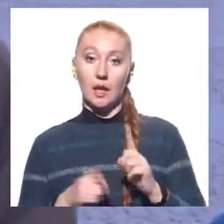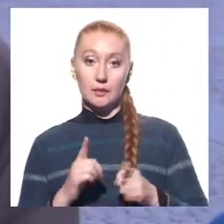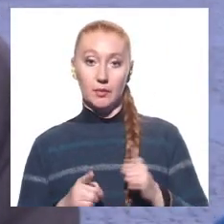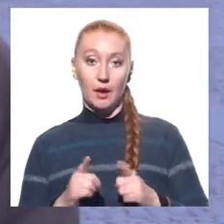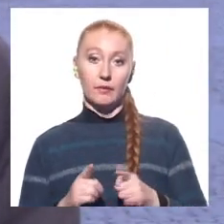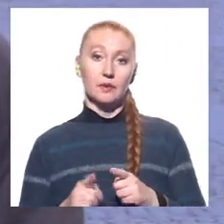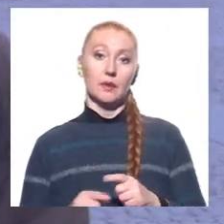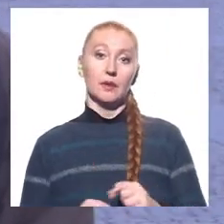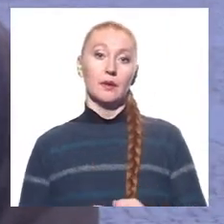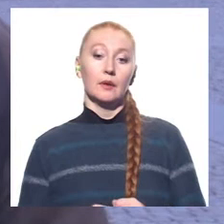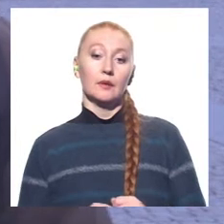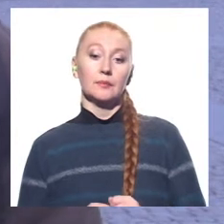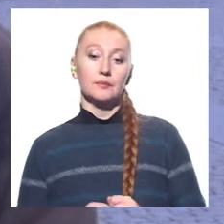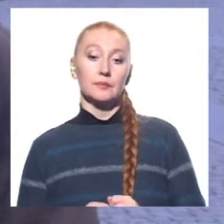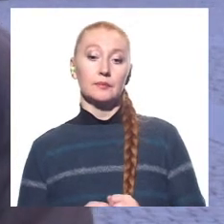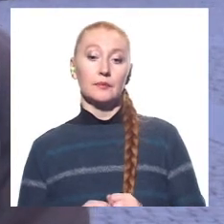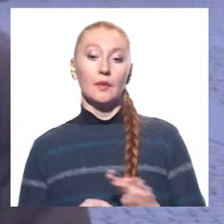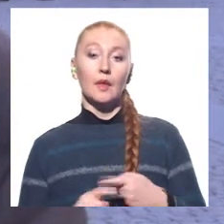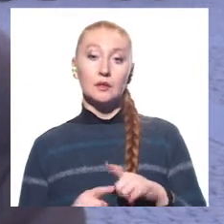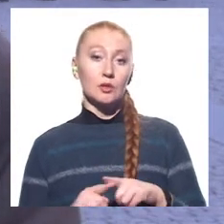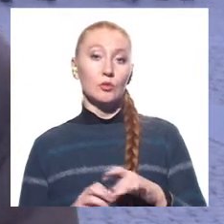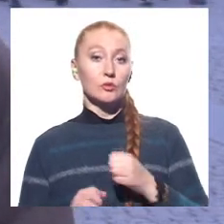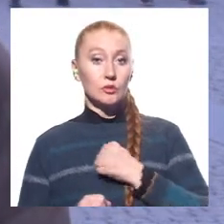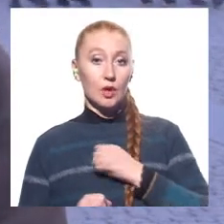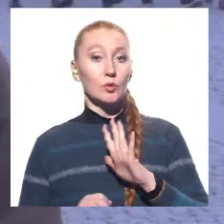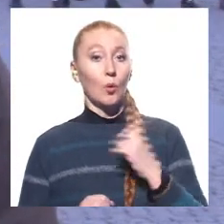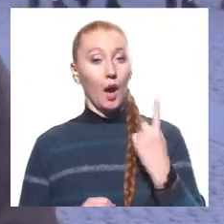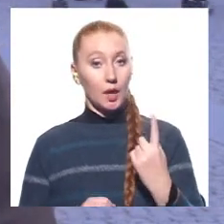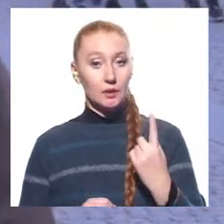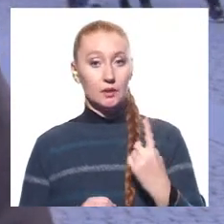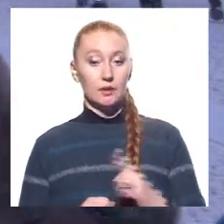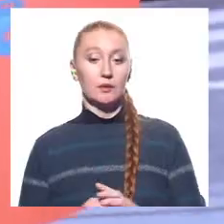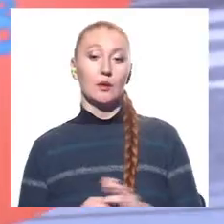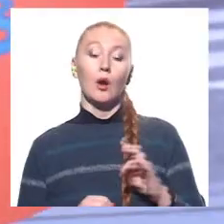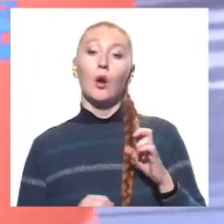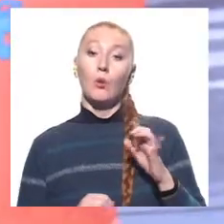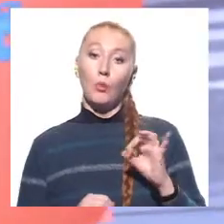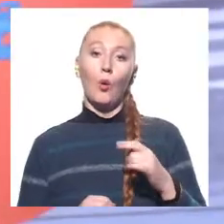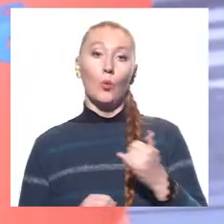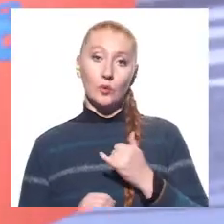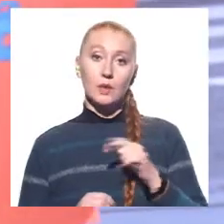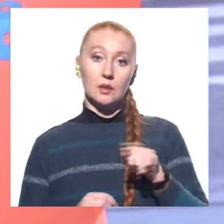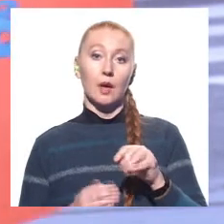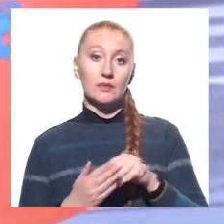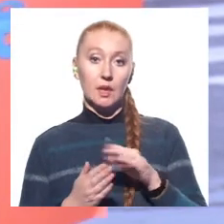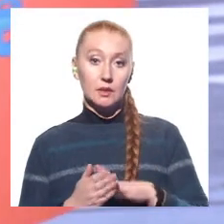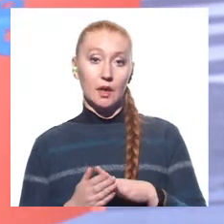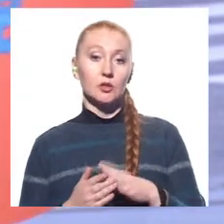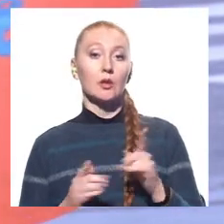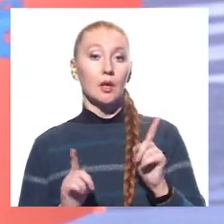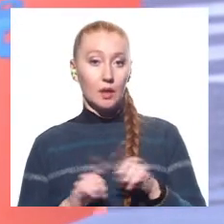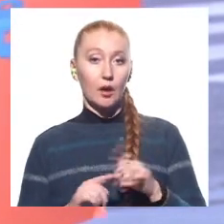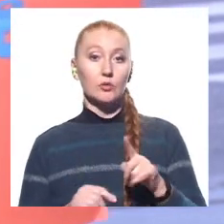насправді ну, це дуже прикро, що він тільки один, бо у нас там зазначено